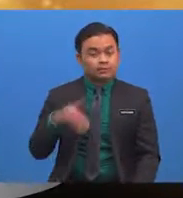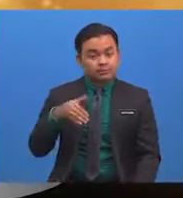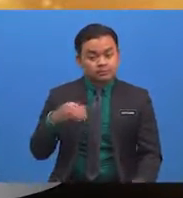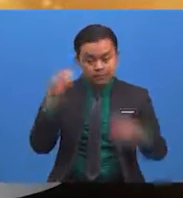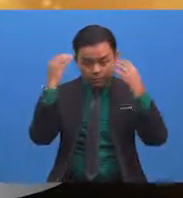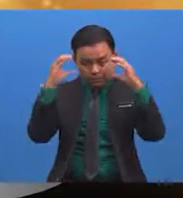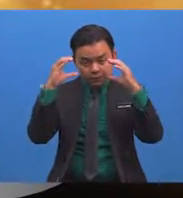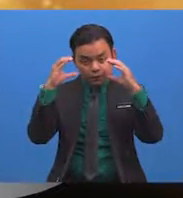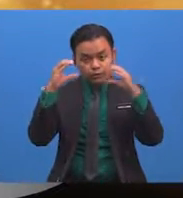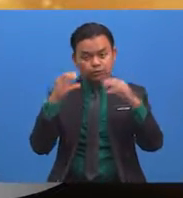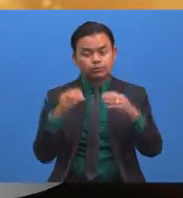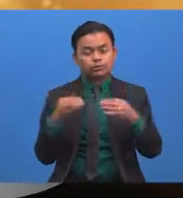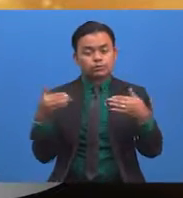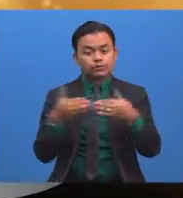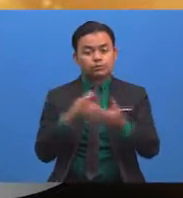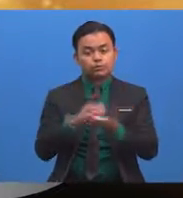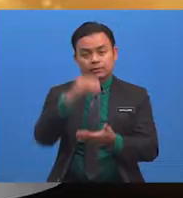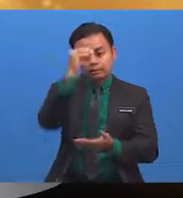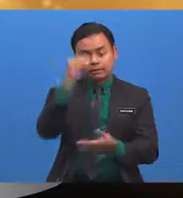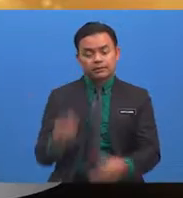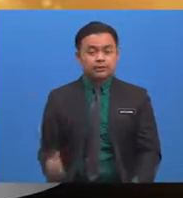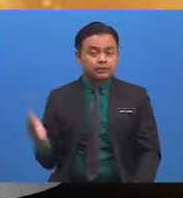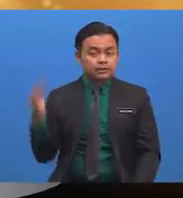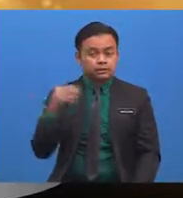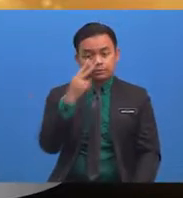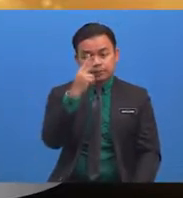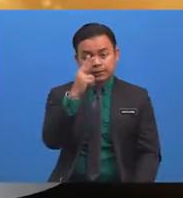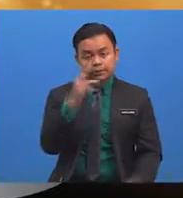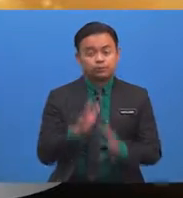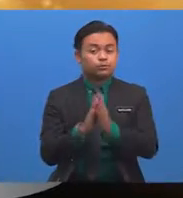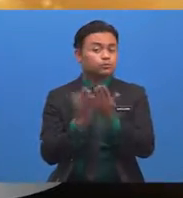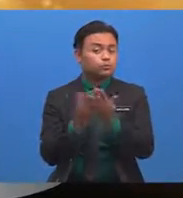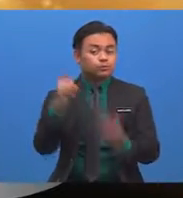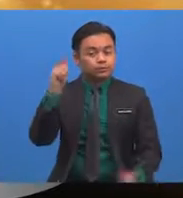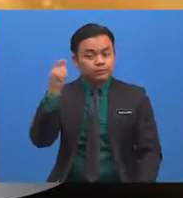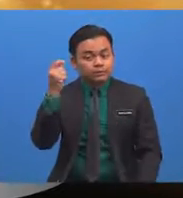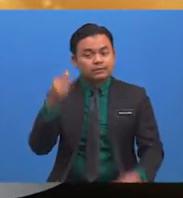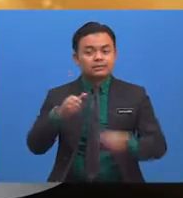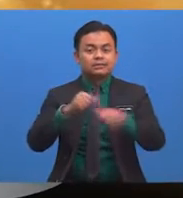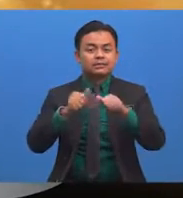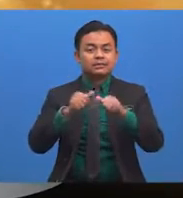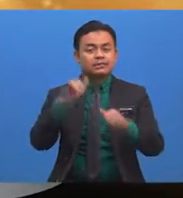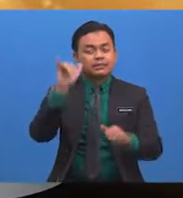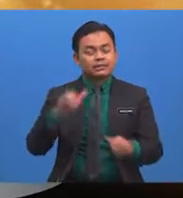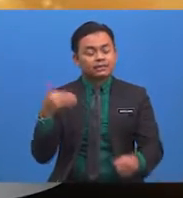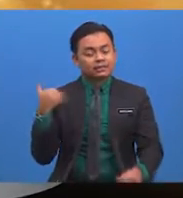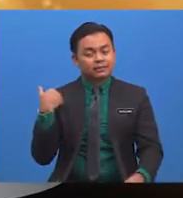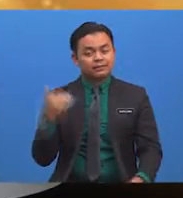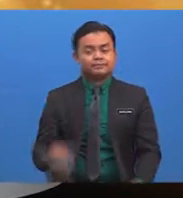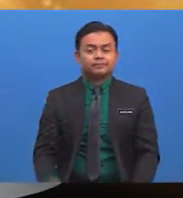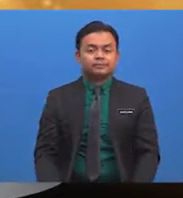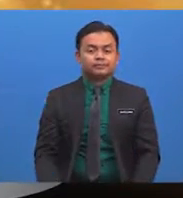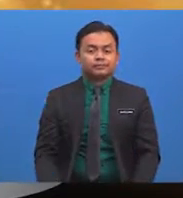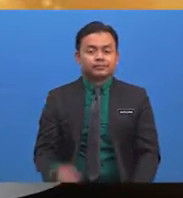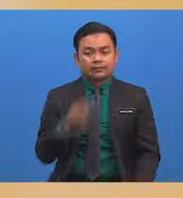lagi, mari sama-sama kita teliti buku teks sains yang ada pada kamu itu. Cuba